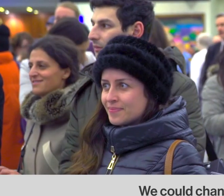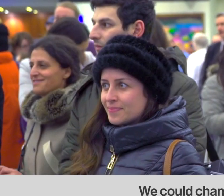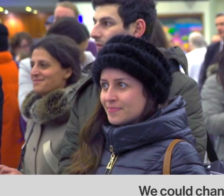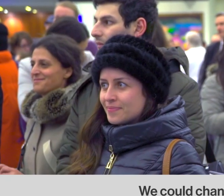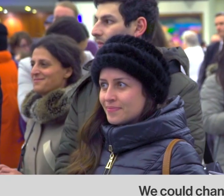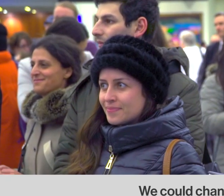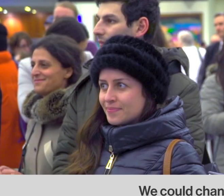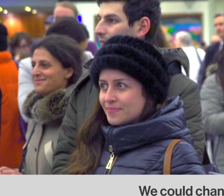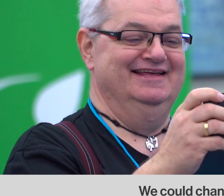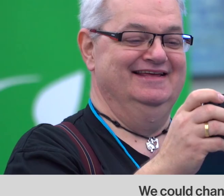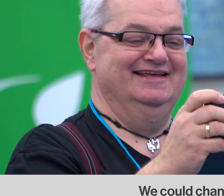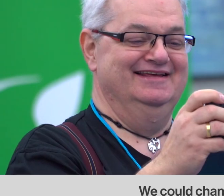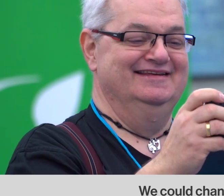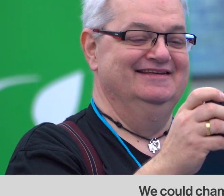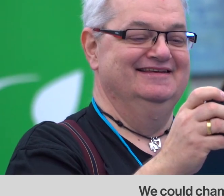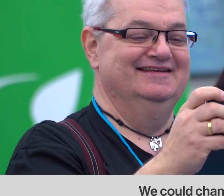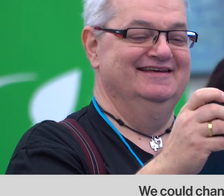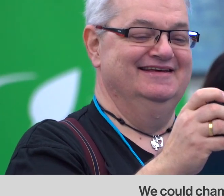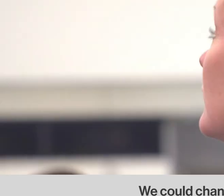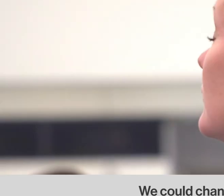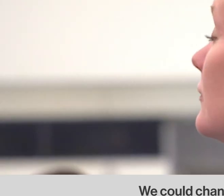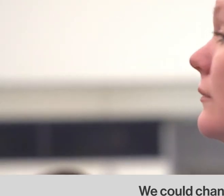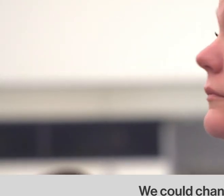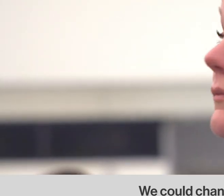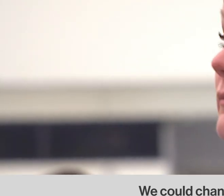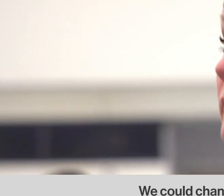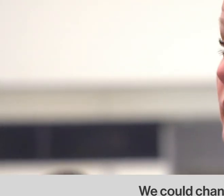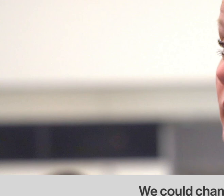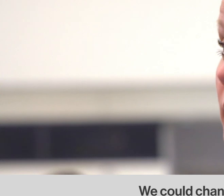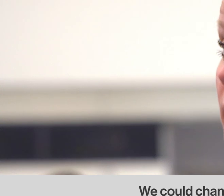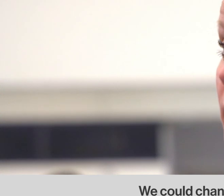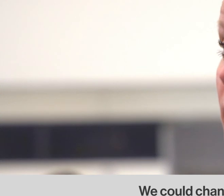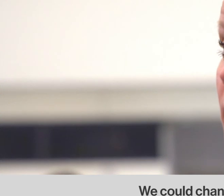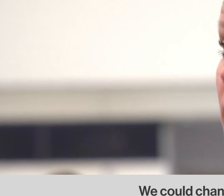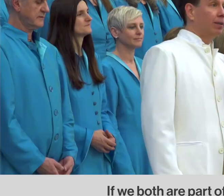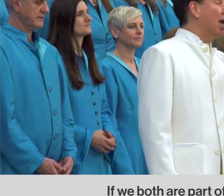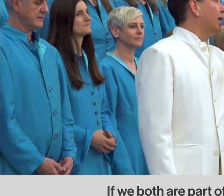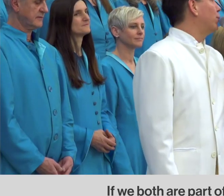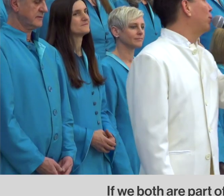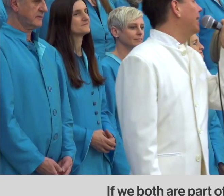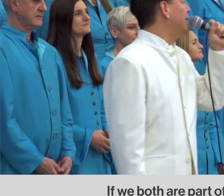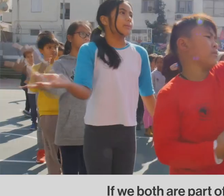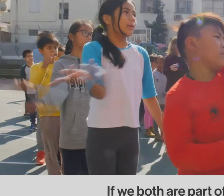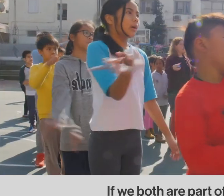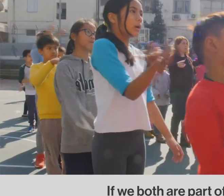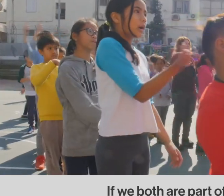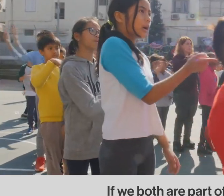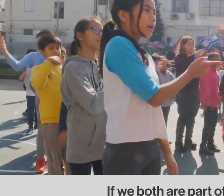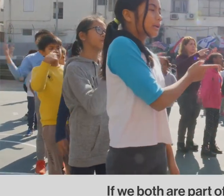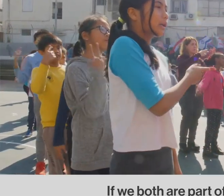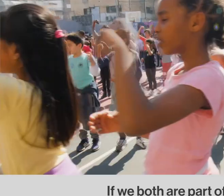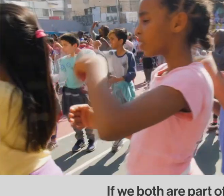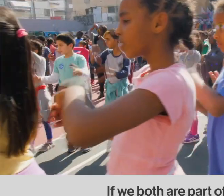We could change the world because we understand. If we